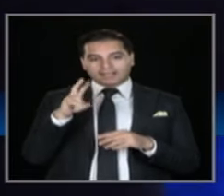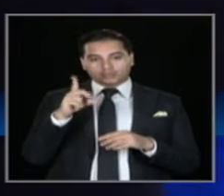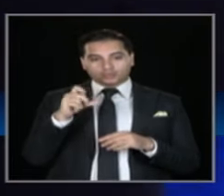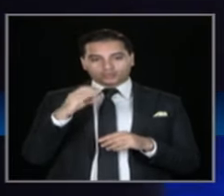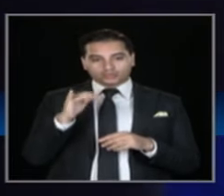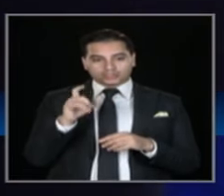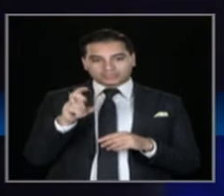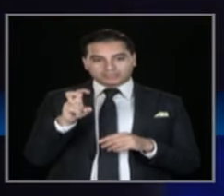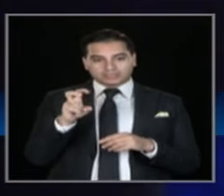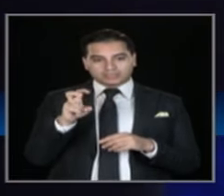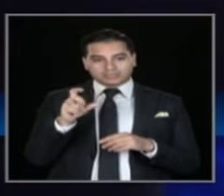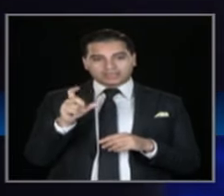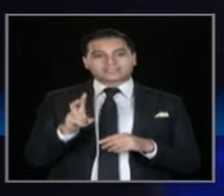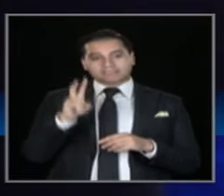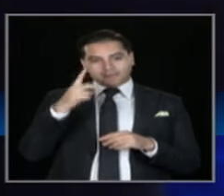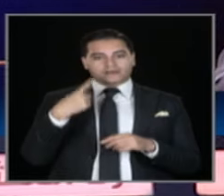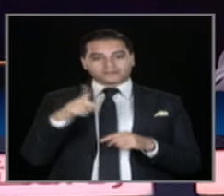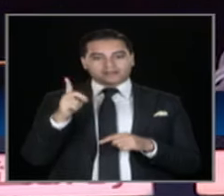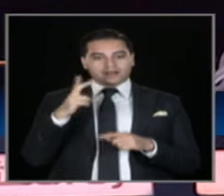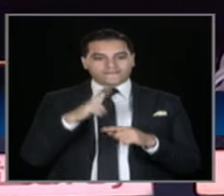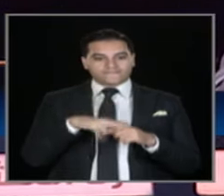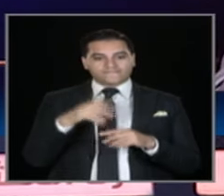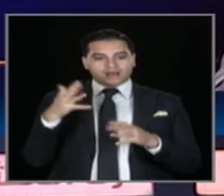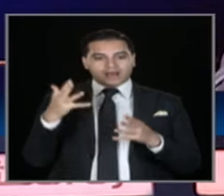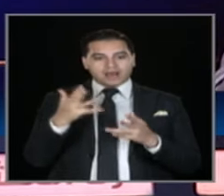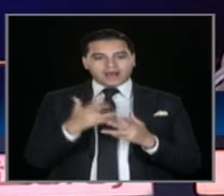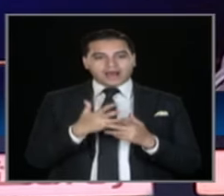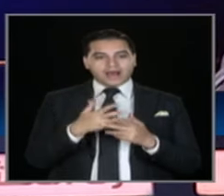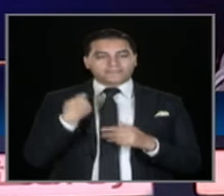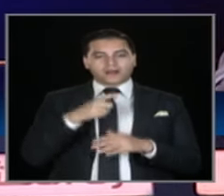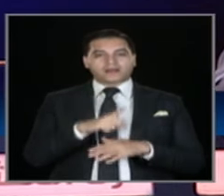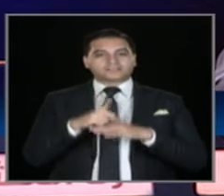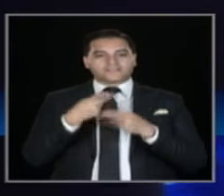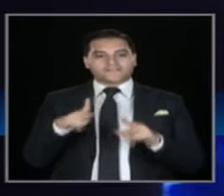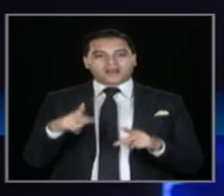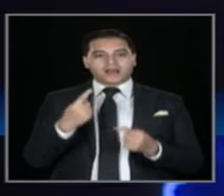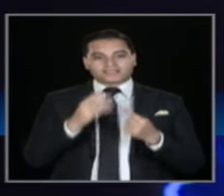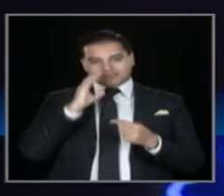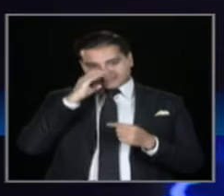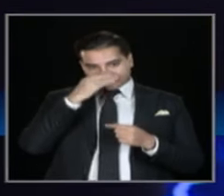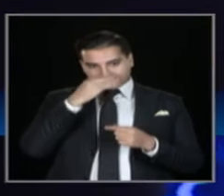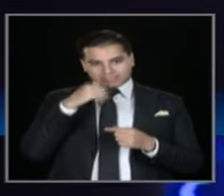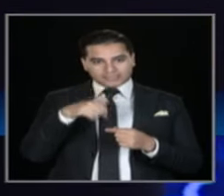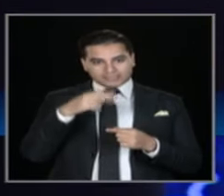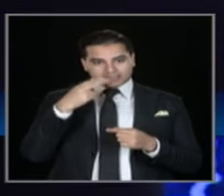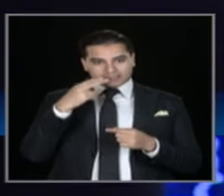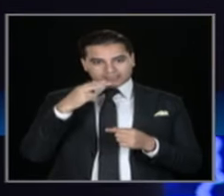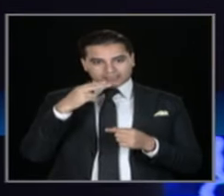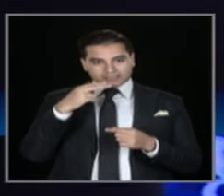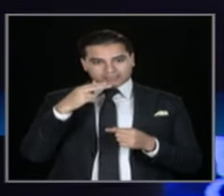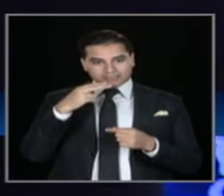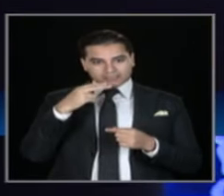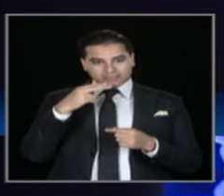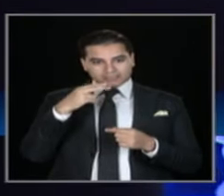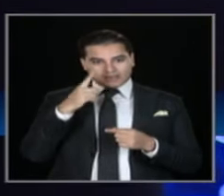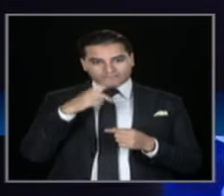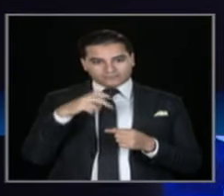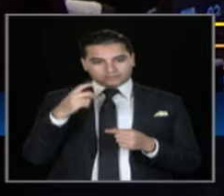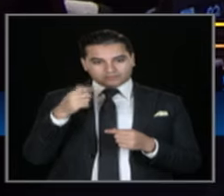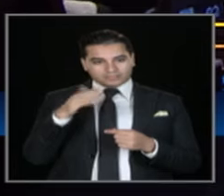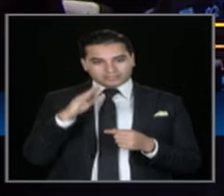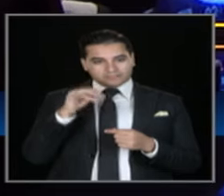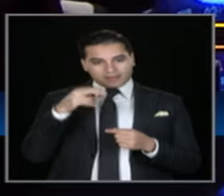النيتروجين؟ النيتروجين 7. صح. في عهد أي حاكم تم افتتاح حديقة الحيوان بالجيزة عام 1891؟